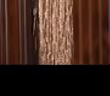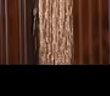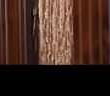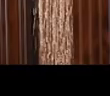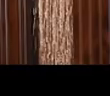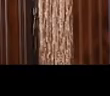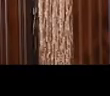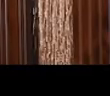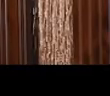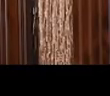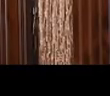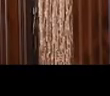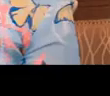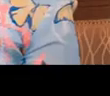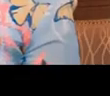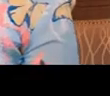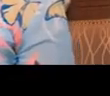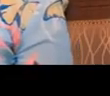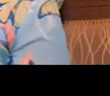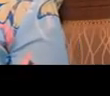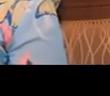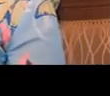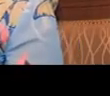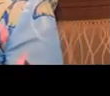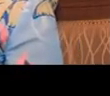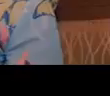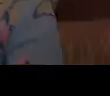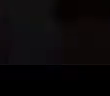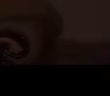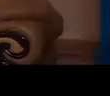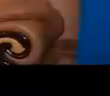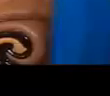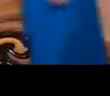Ayjon, televizorda dars mashg'ulotlari boshlandi. Hozir chiqamiz.